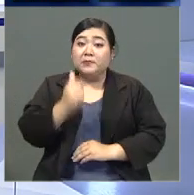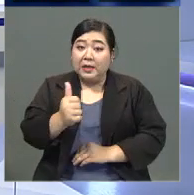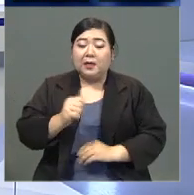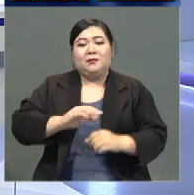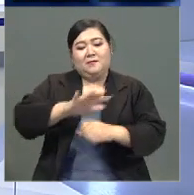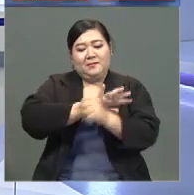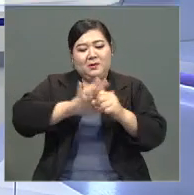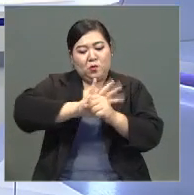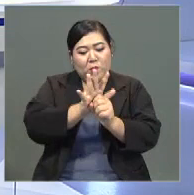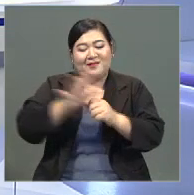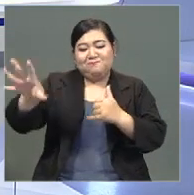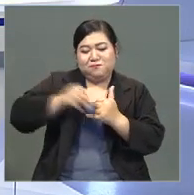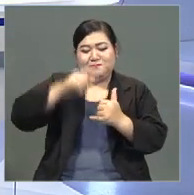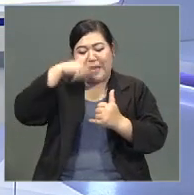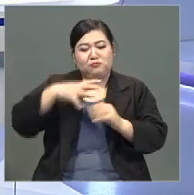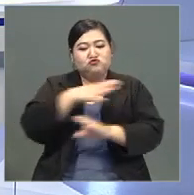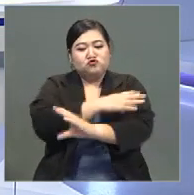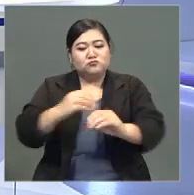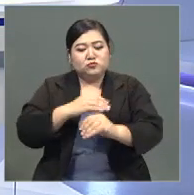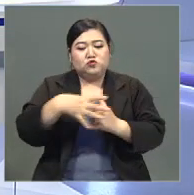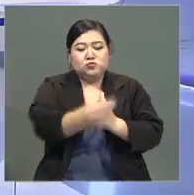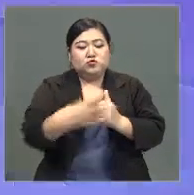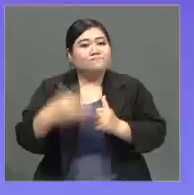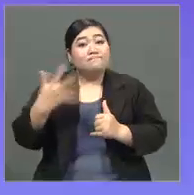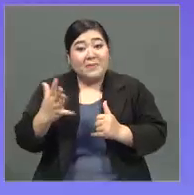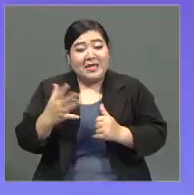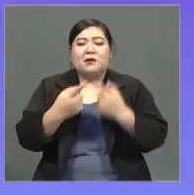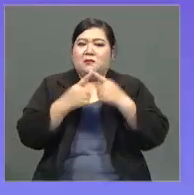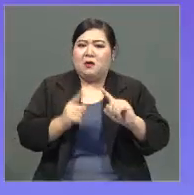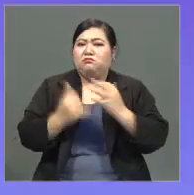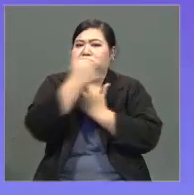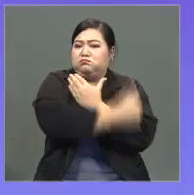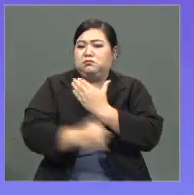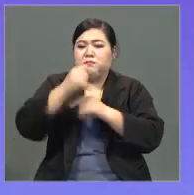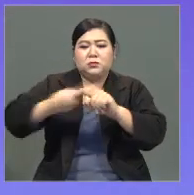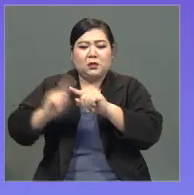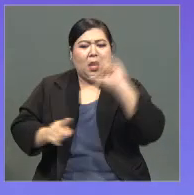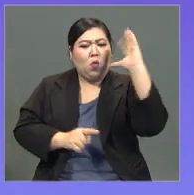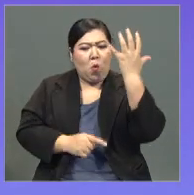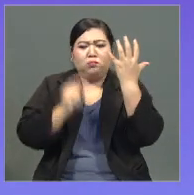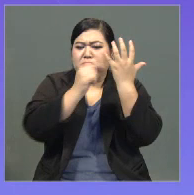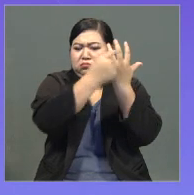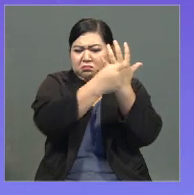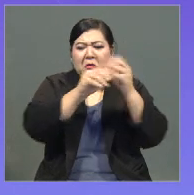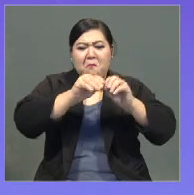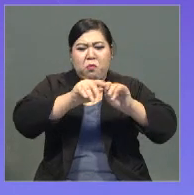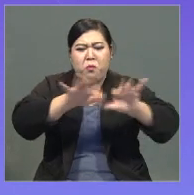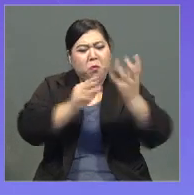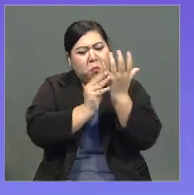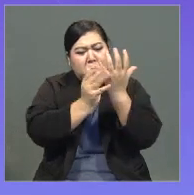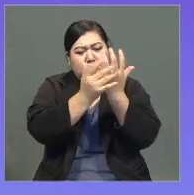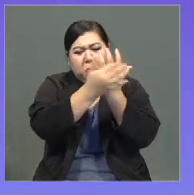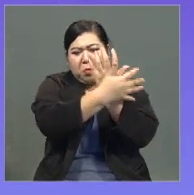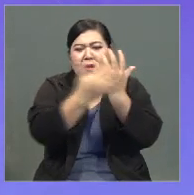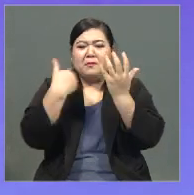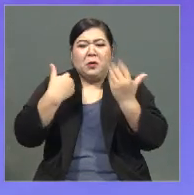ยไม่มีมานานแล้วนะคะแต่ว่าในเมื่อโลกทั้งโลกเนี่ยยังมีการแพร่ระบาดอยู่และตัวเลขก็พุ่งสูงต่อเนื่อง22ล้านกว่าค